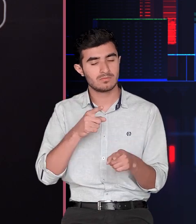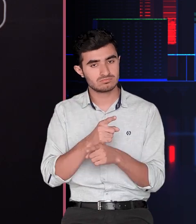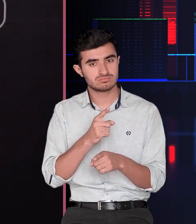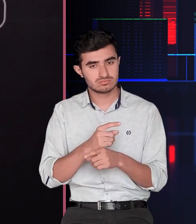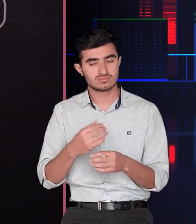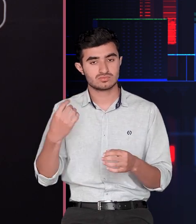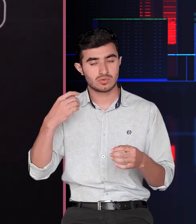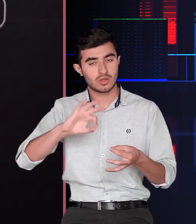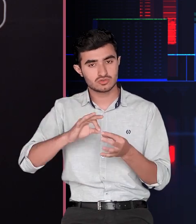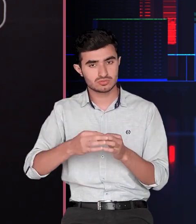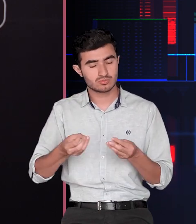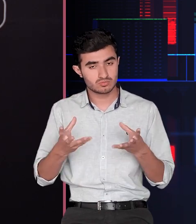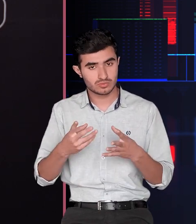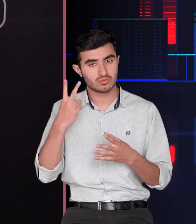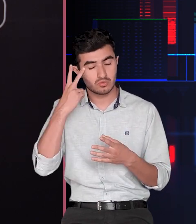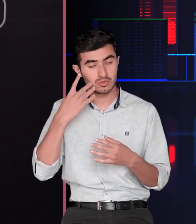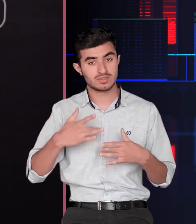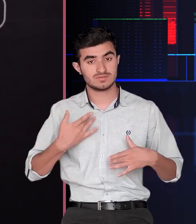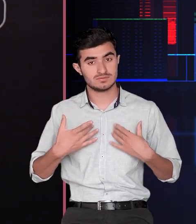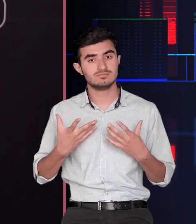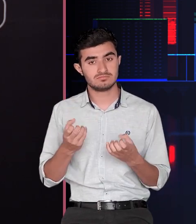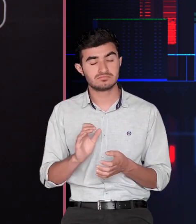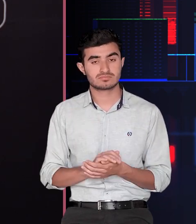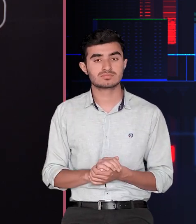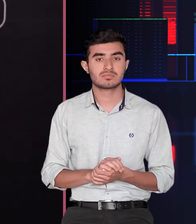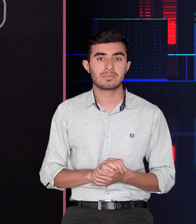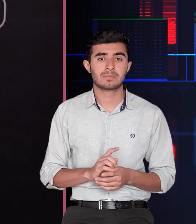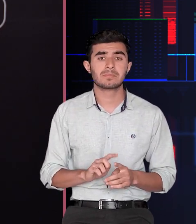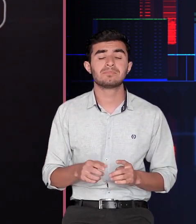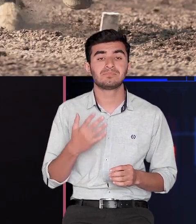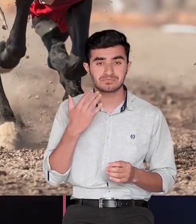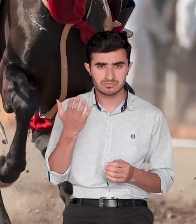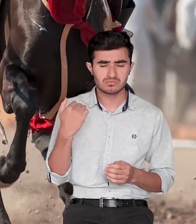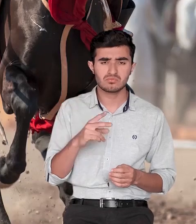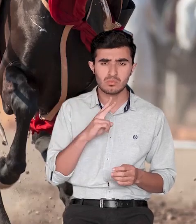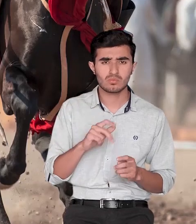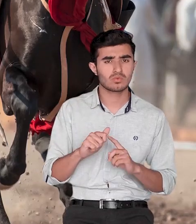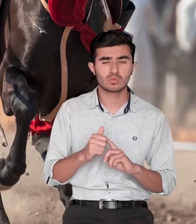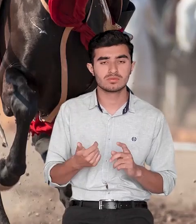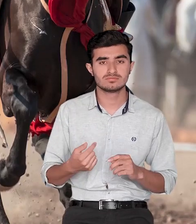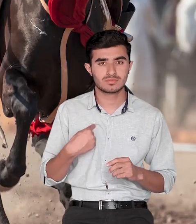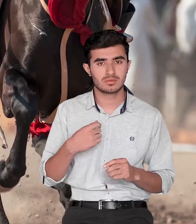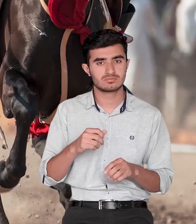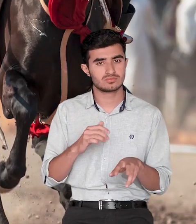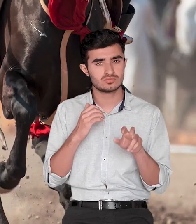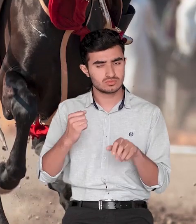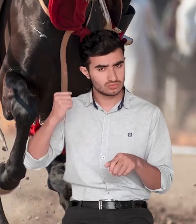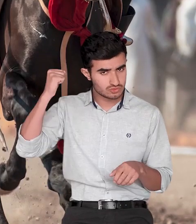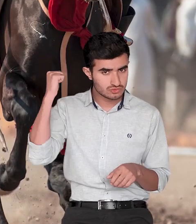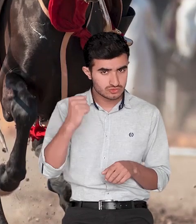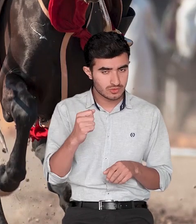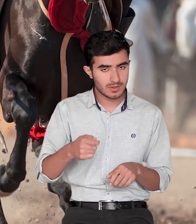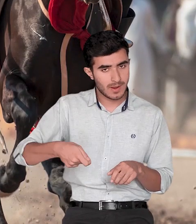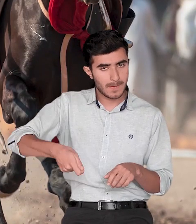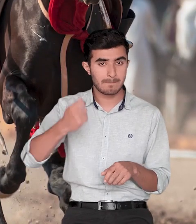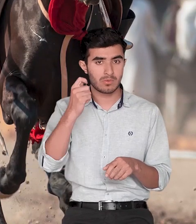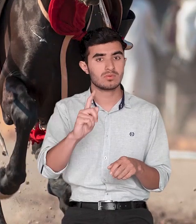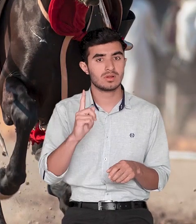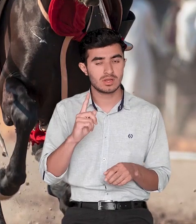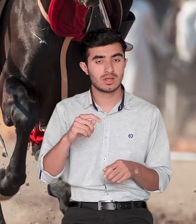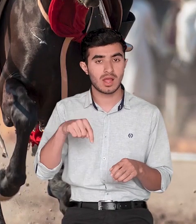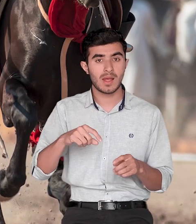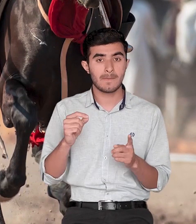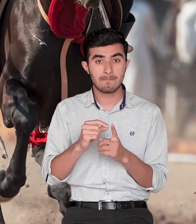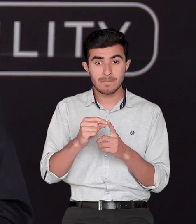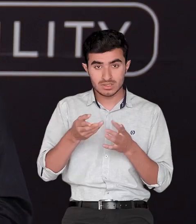राउंड पाकिस्तान में भी है, और वी विल बी एबल टू सी 6-7 कंट्रीज़ जो कि हमारे जोन में हैं, वो आएंगे और देखने